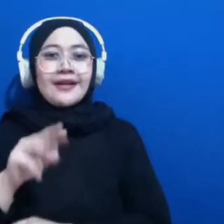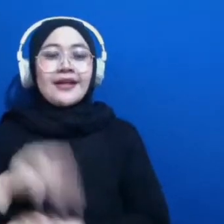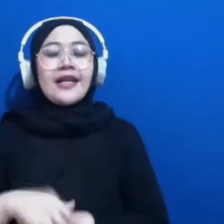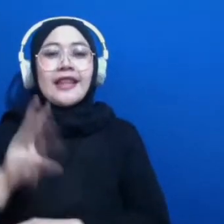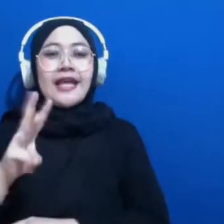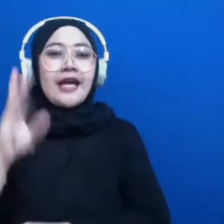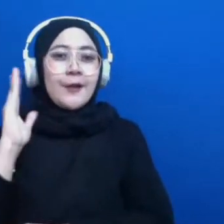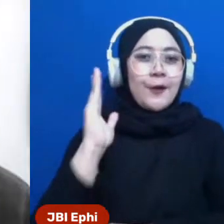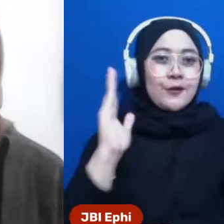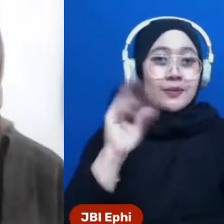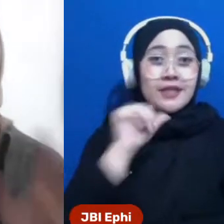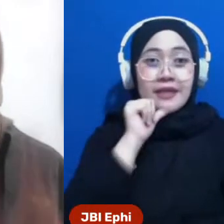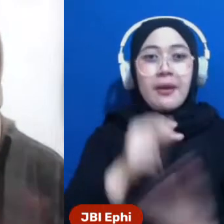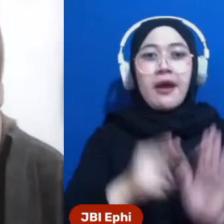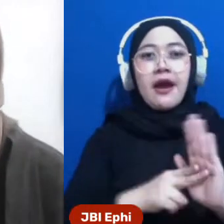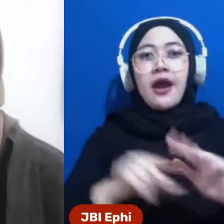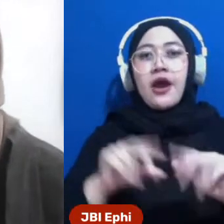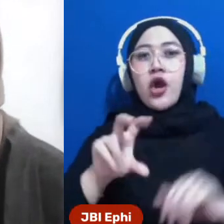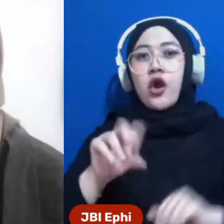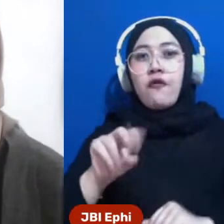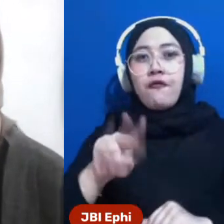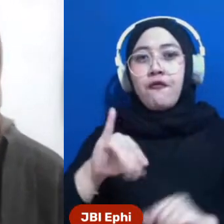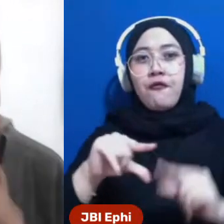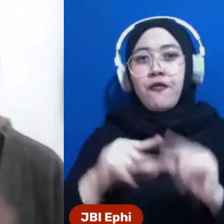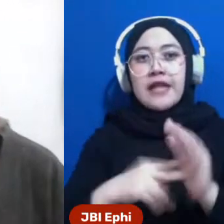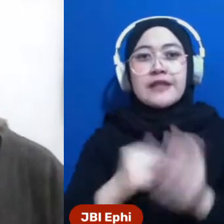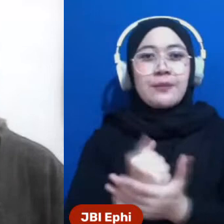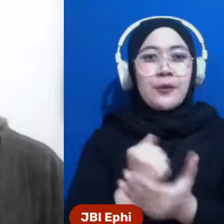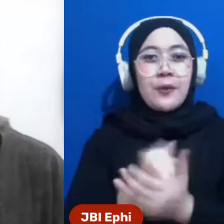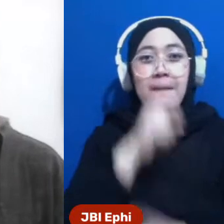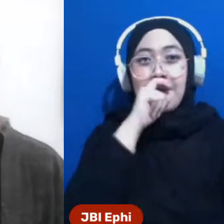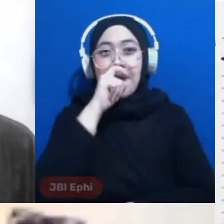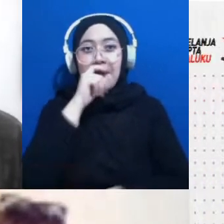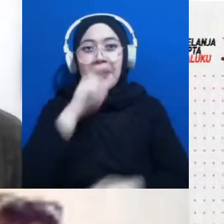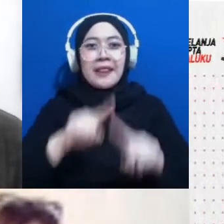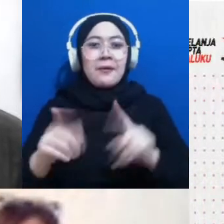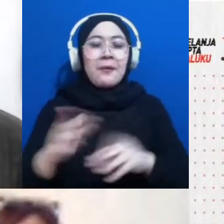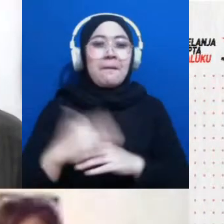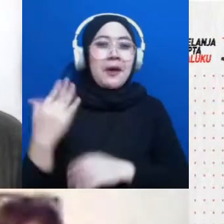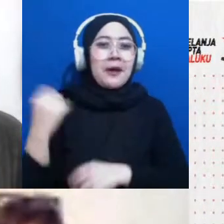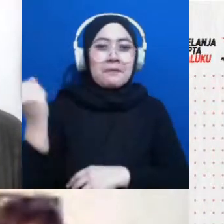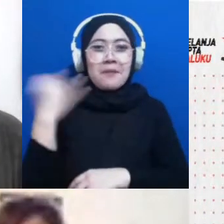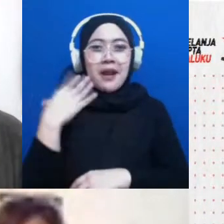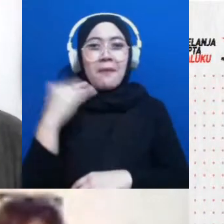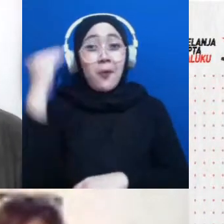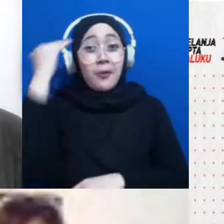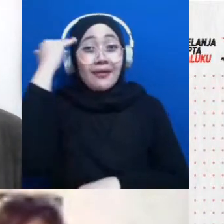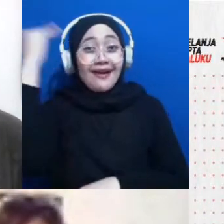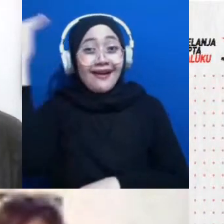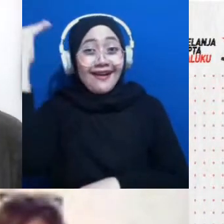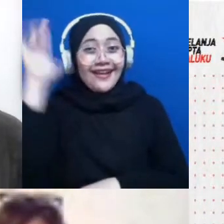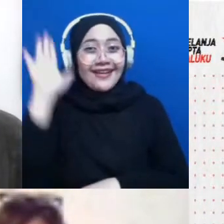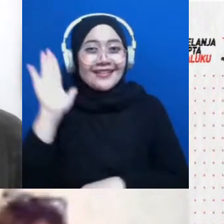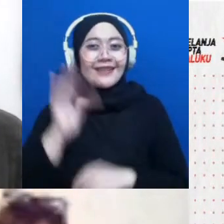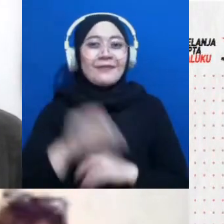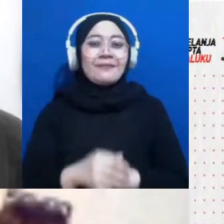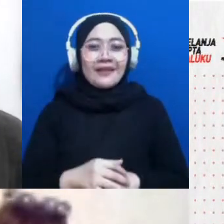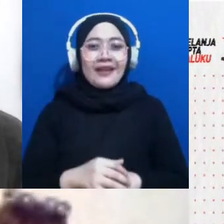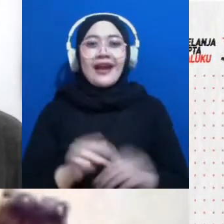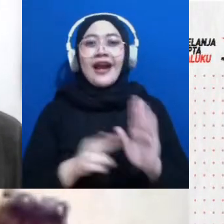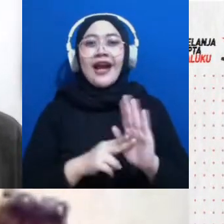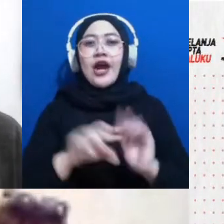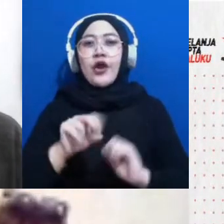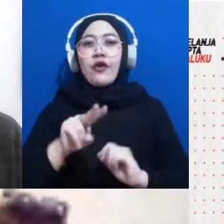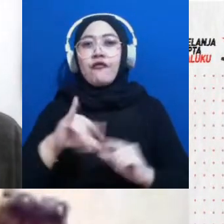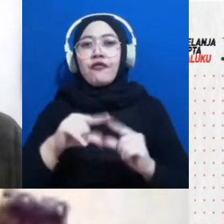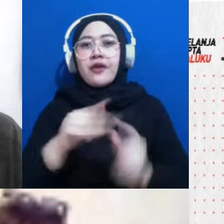Kak Novian Suhardi, sebenarnya ini Bapak Novian Suhardi, tapi kemarin request semuanya dipanggil kakak. Oke, ada Kak Novian Suhardi yang saat ini menjabat